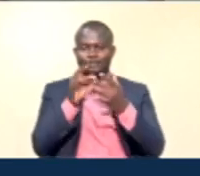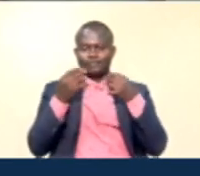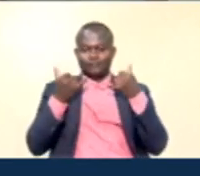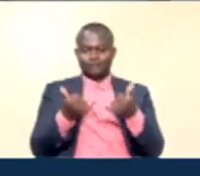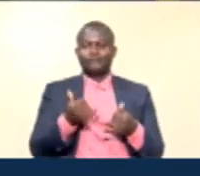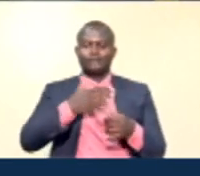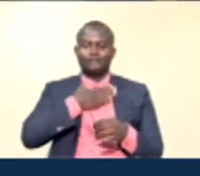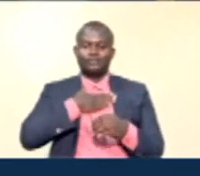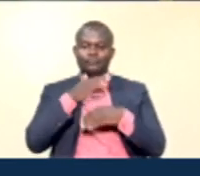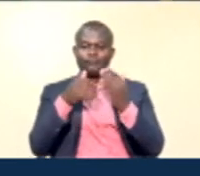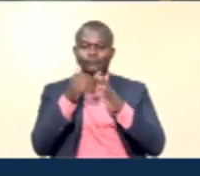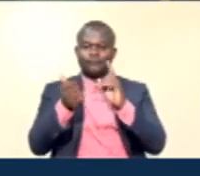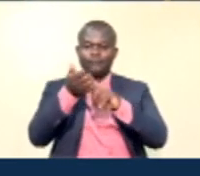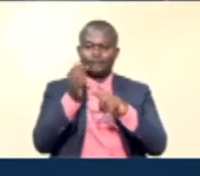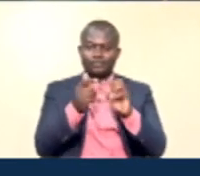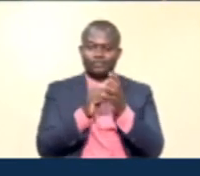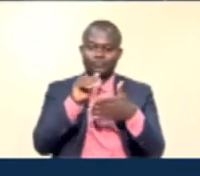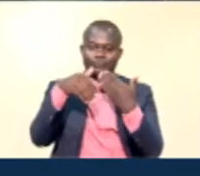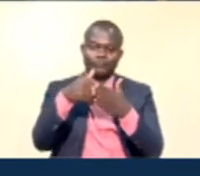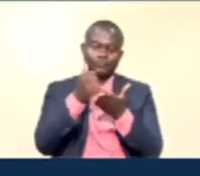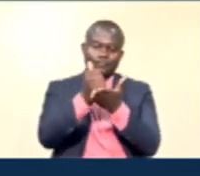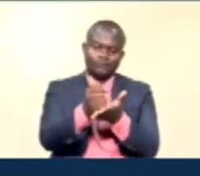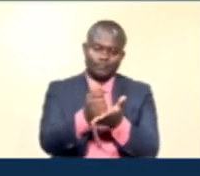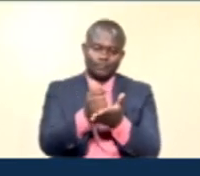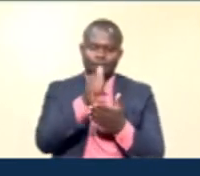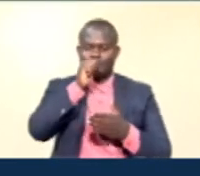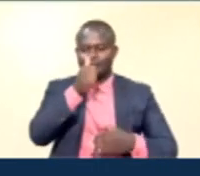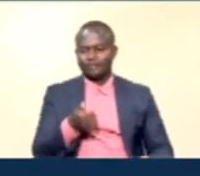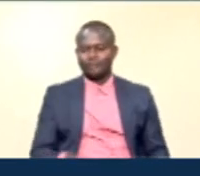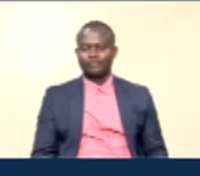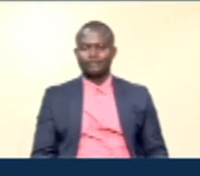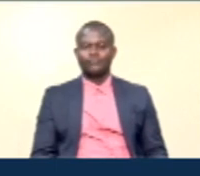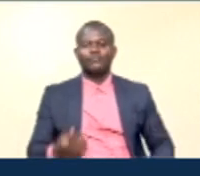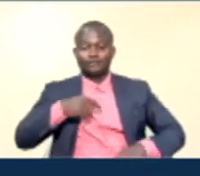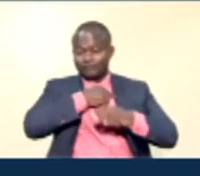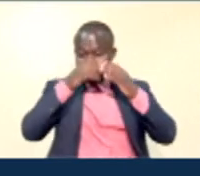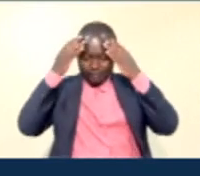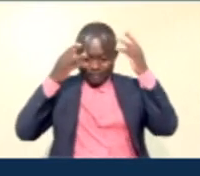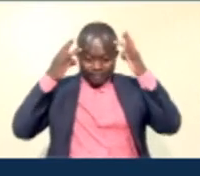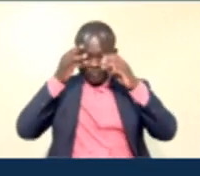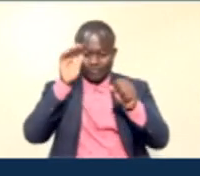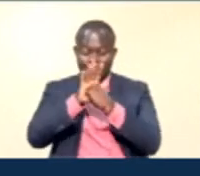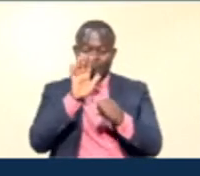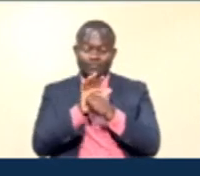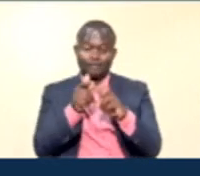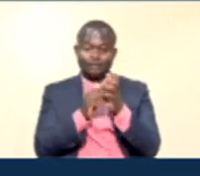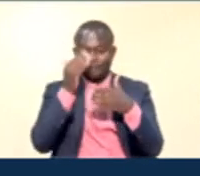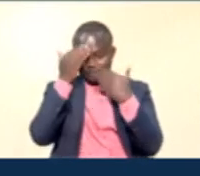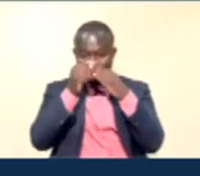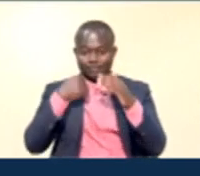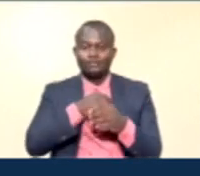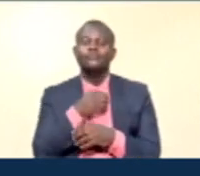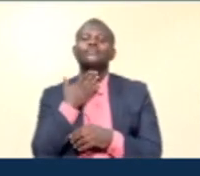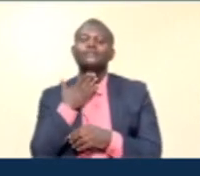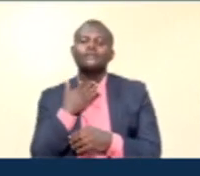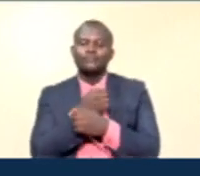akaba yishimira aho ageze kandi bikaba bimutera ishema so impungenge zo nari zifite nyinshi cyane ariko nkavuga kubera ko